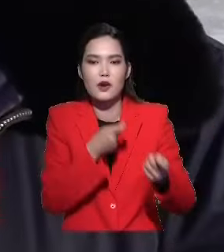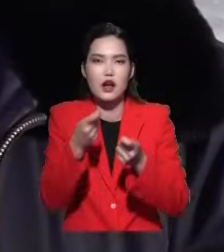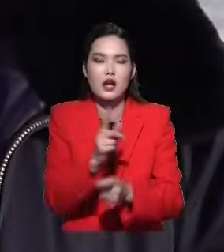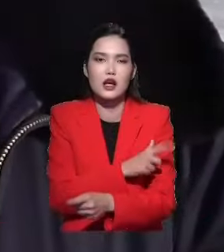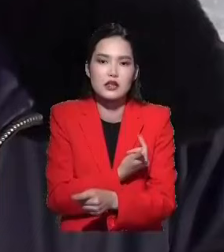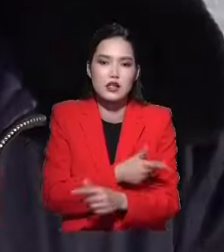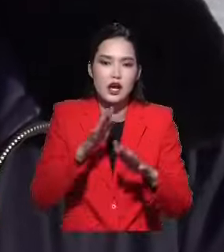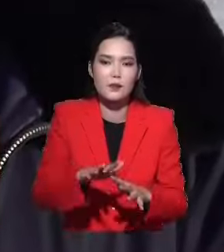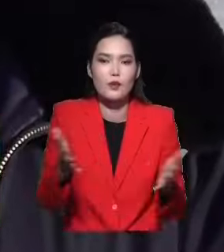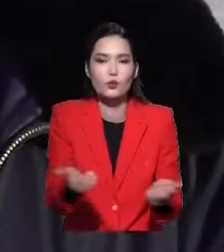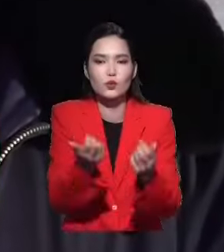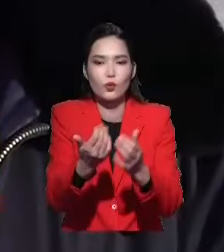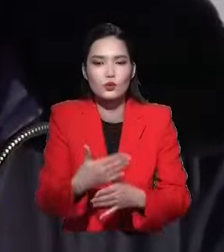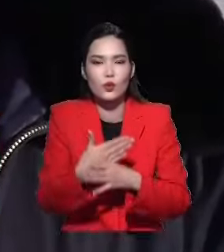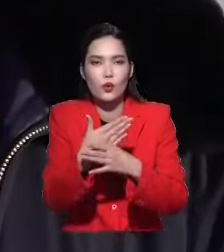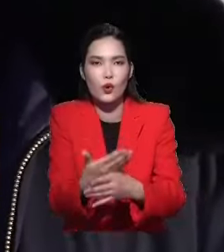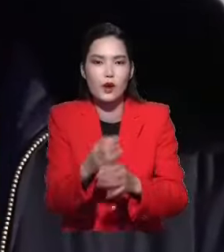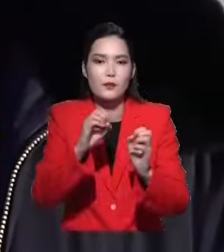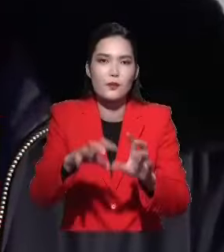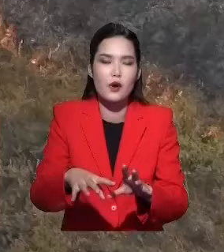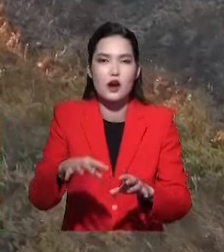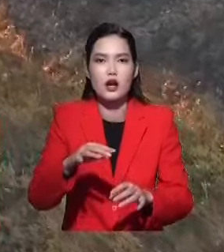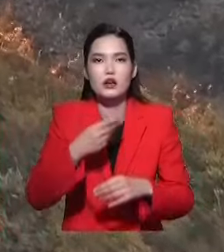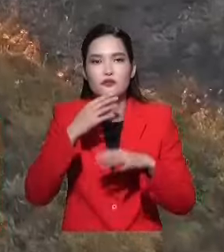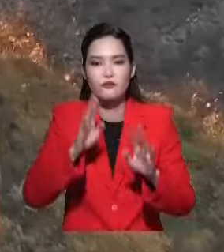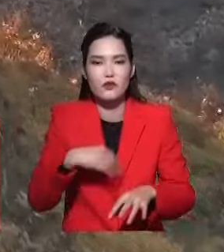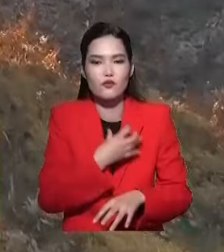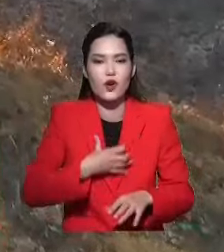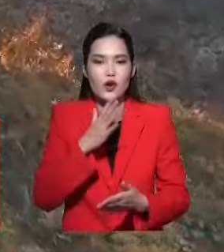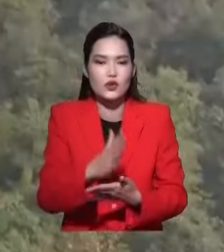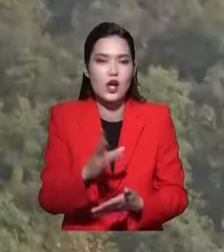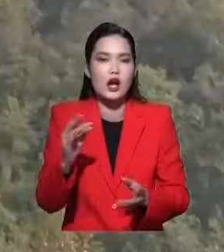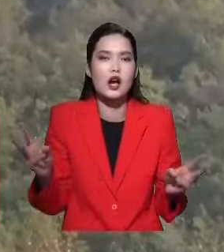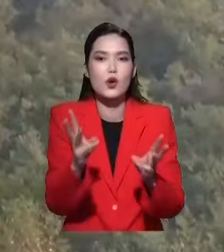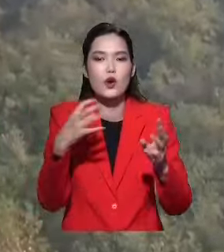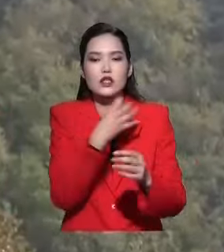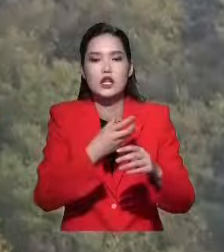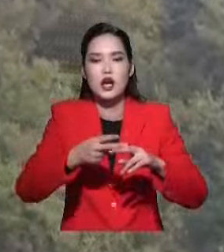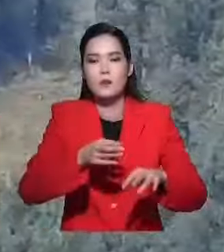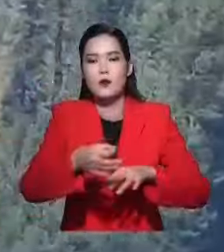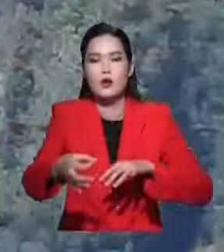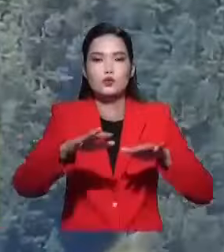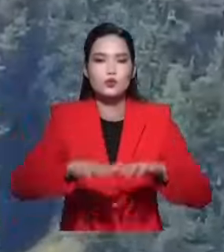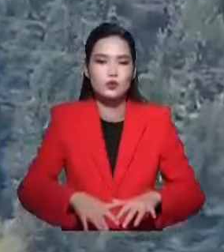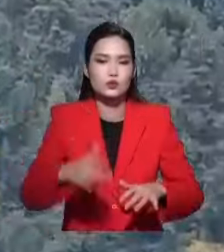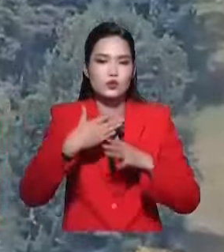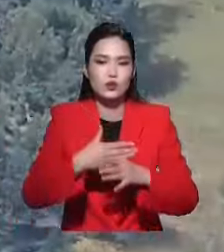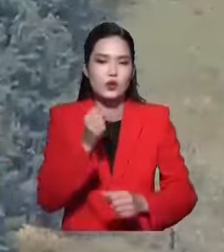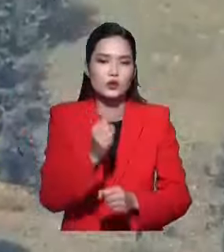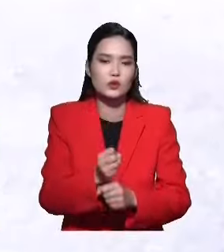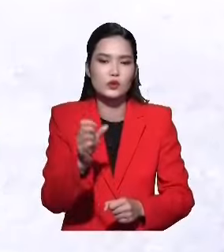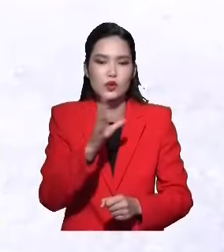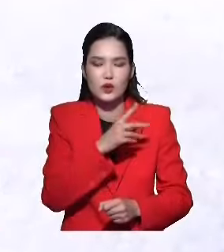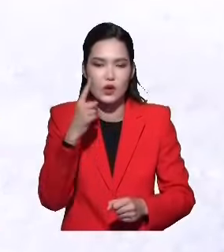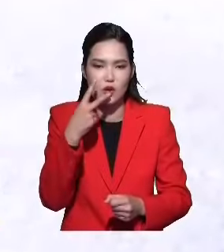дәрігерлерді, құтқарушыларды түсіру үшін әуеде қалықтап тұрса да жеткілікті. Таулы аймақ өртке оранған кезде де осы ұшақтар тынымсыз тер төкті, төбеден су септі.